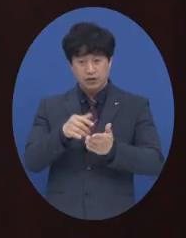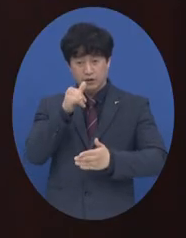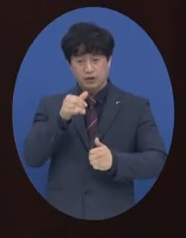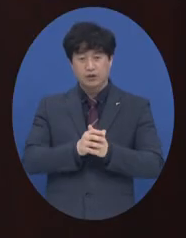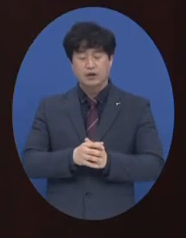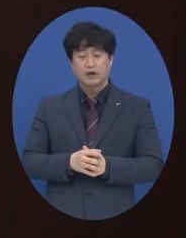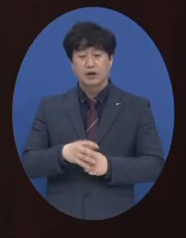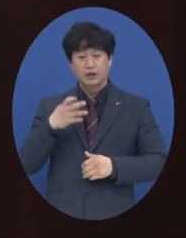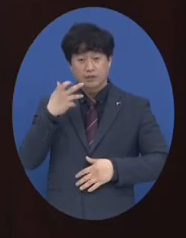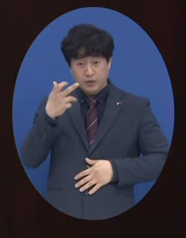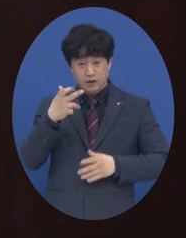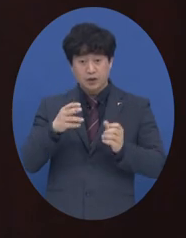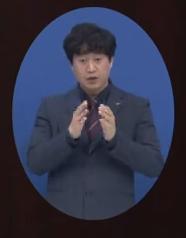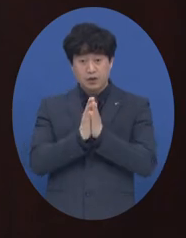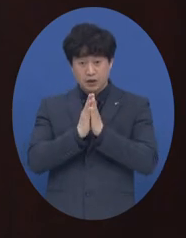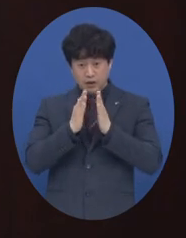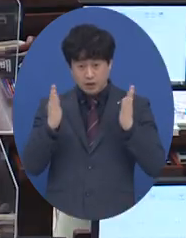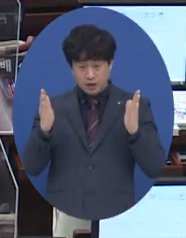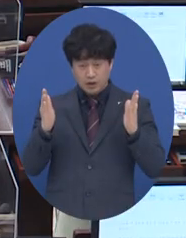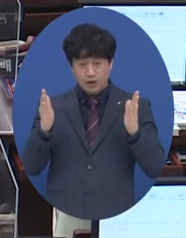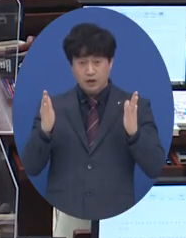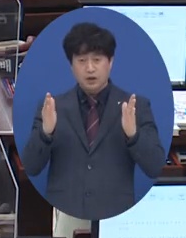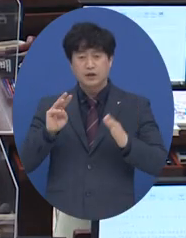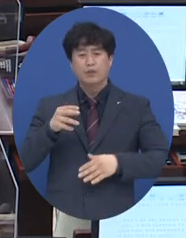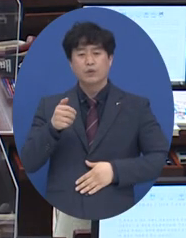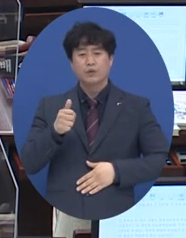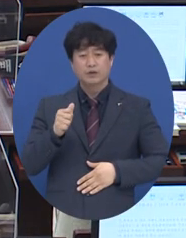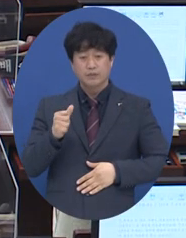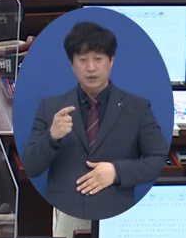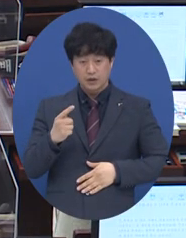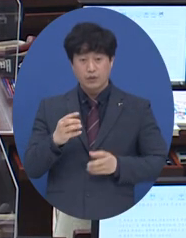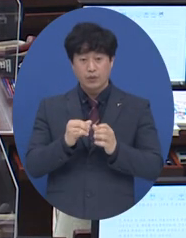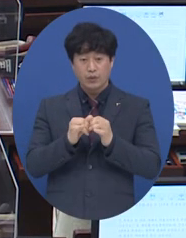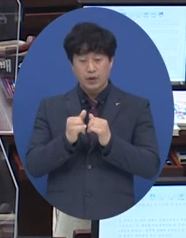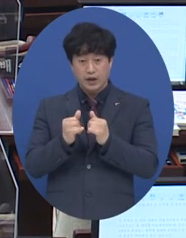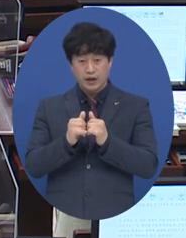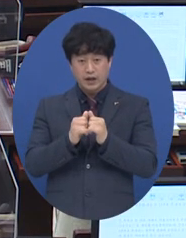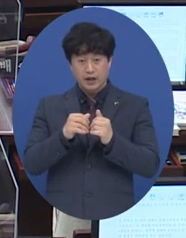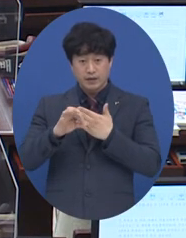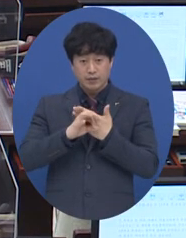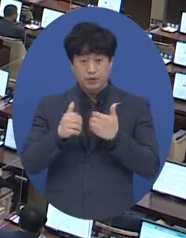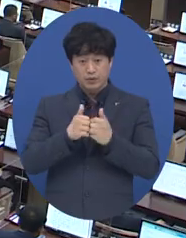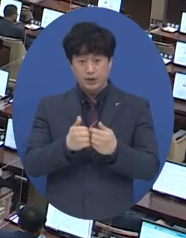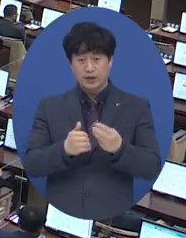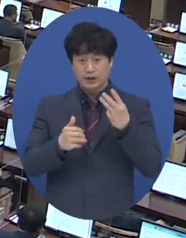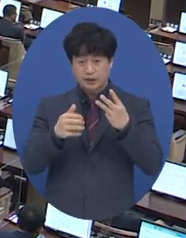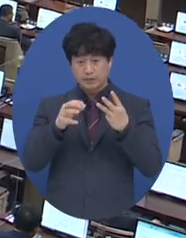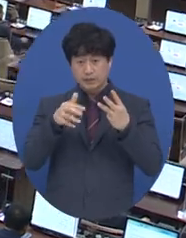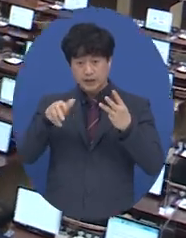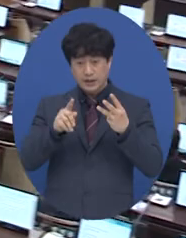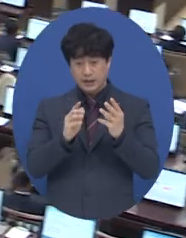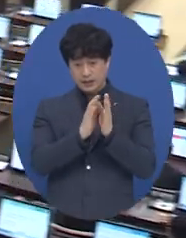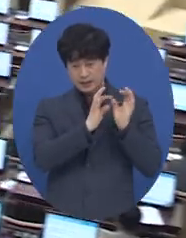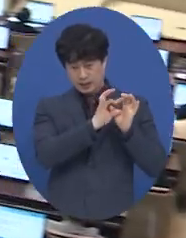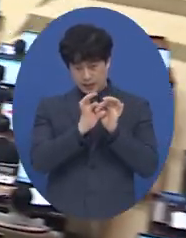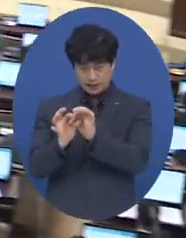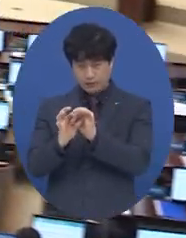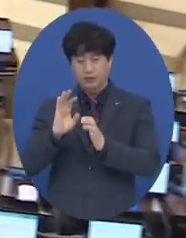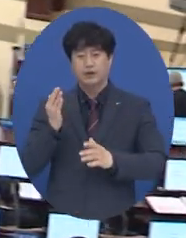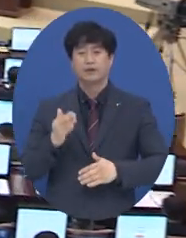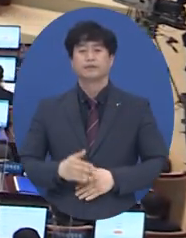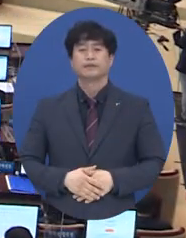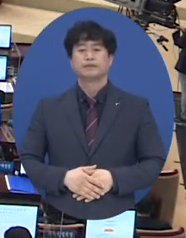17일 동안 진행되는 이번 3 151회 임시회 일정을 3차 본회의 로 이어갑니다 경기 주 tv 구형